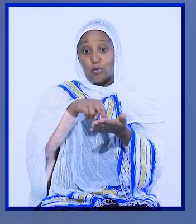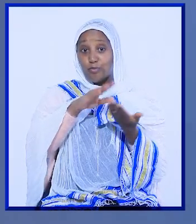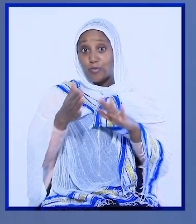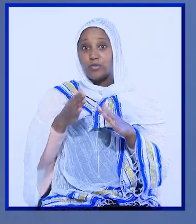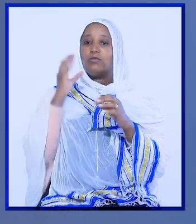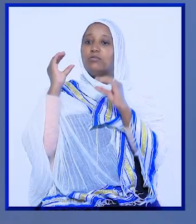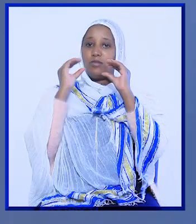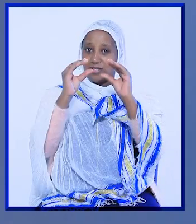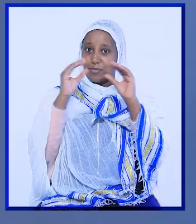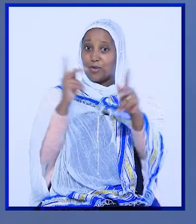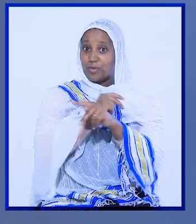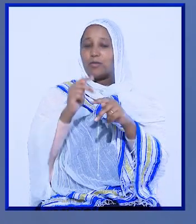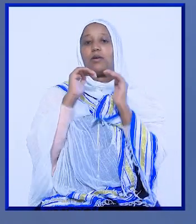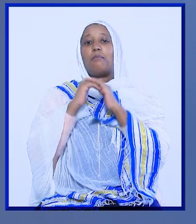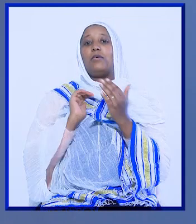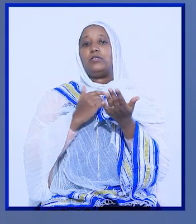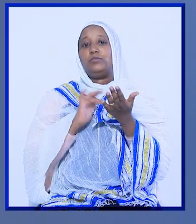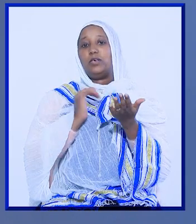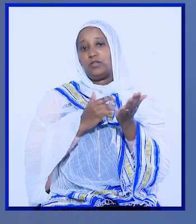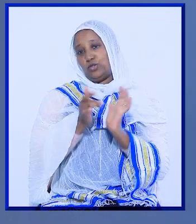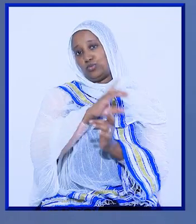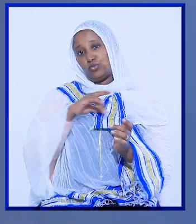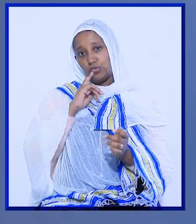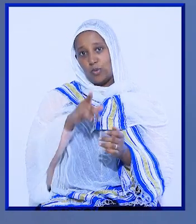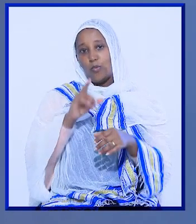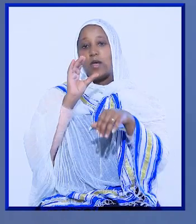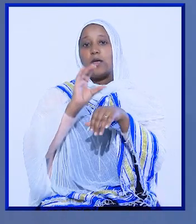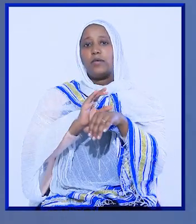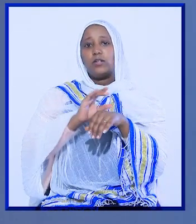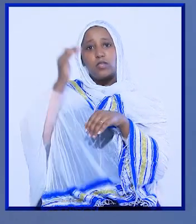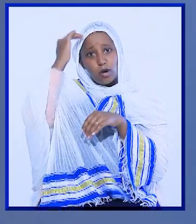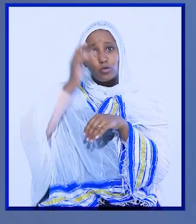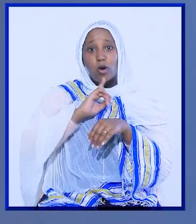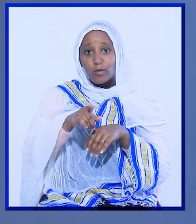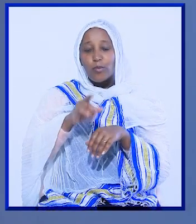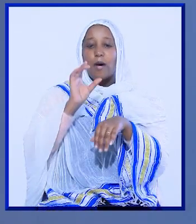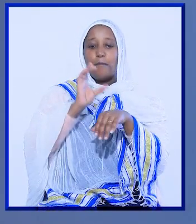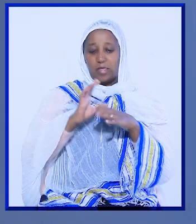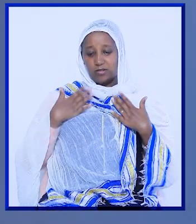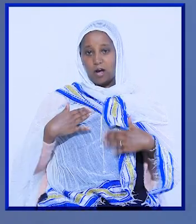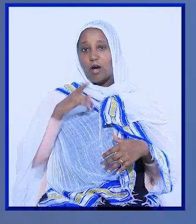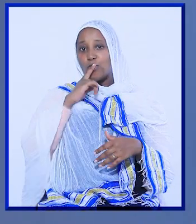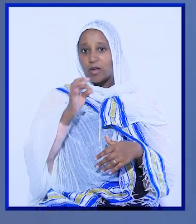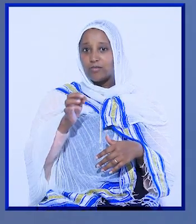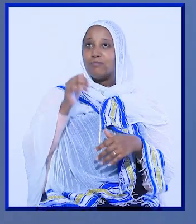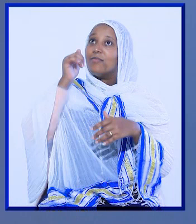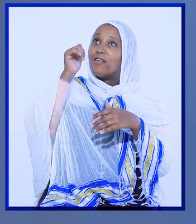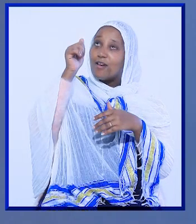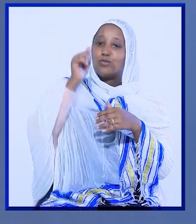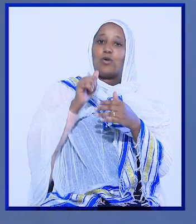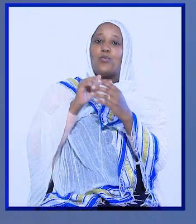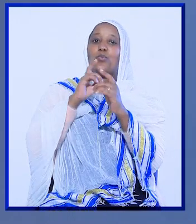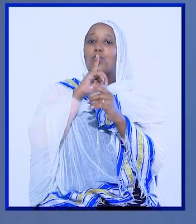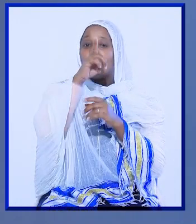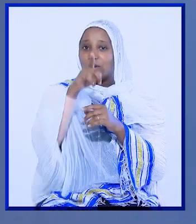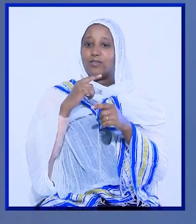ያስተማረን በተግባር ያስተማረን አምላካችን መድኃኒታችን ኢየሱስ ክርስቶስ ነው። የቤተ ክርስቲያን ራሷ ነው። ቤተ ክርስቲያን ደግሞ አካሉ ናት። ራሷ ወደ መራት